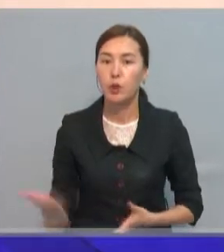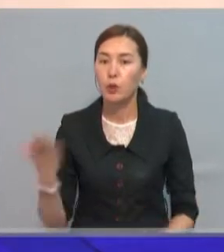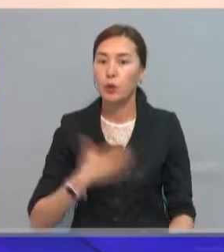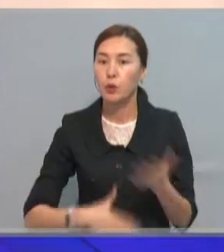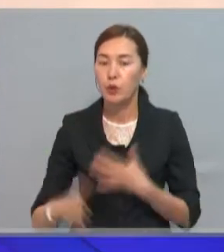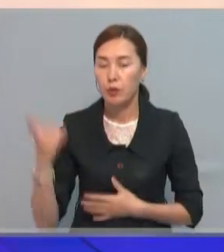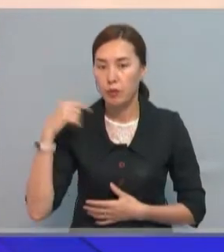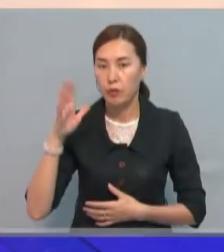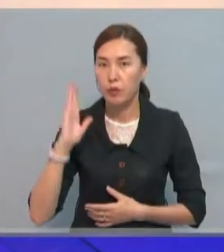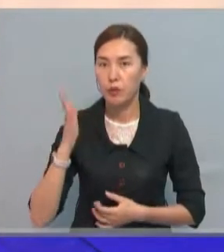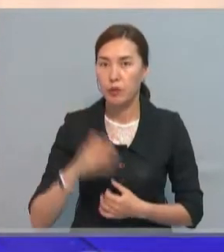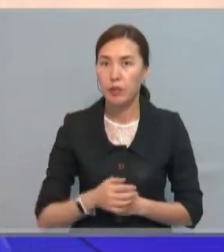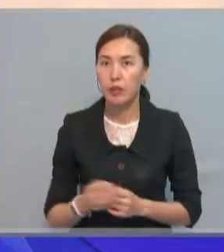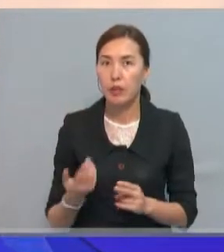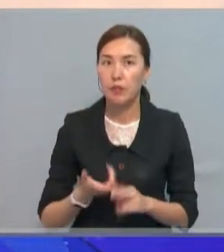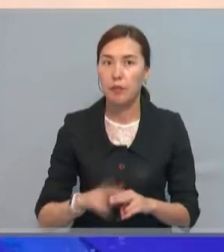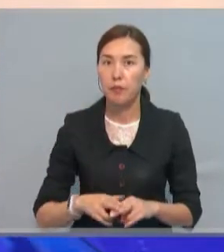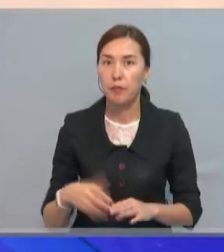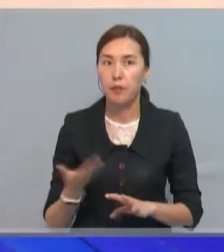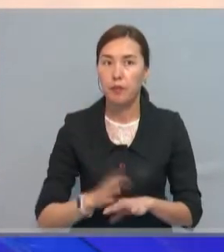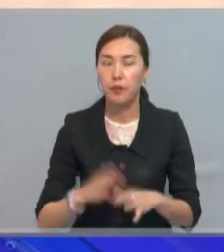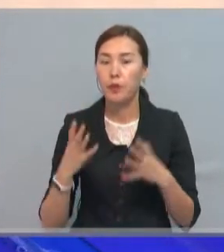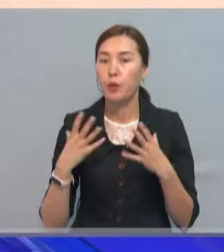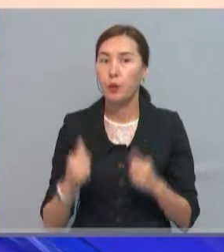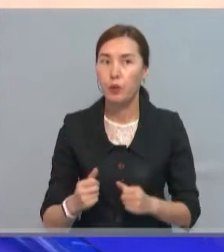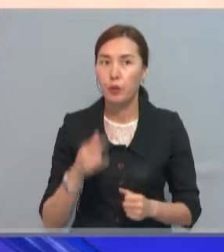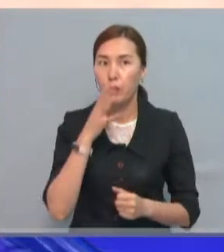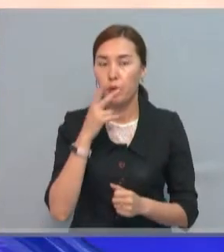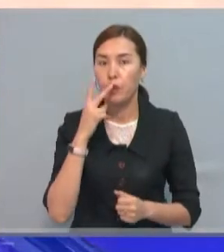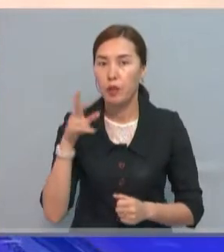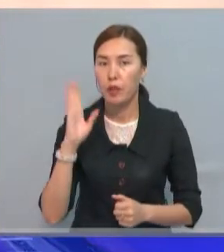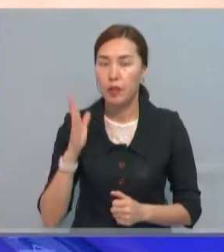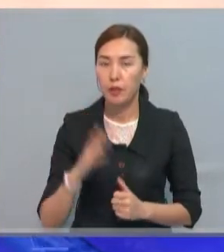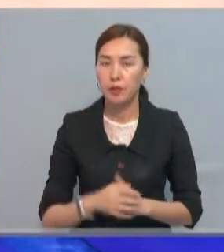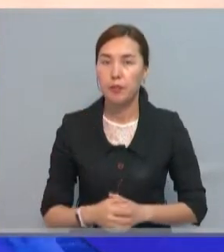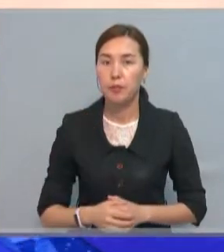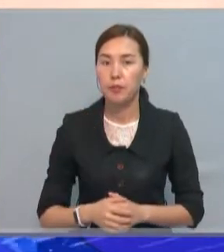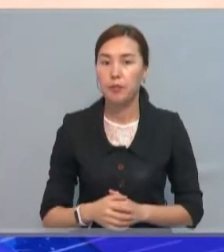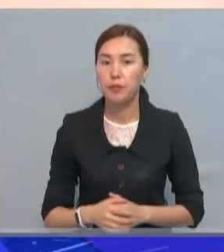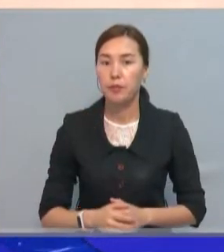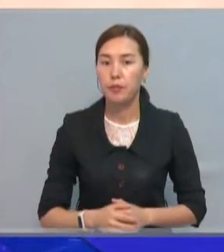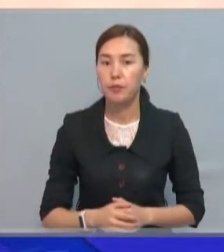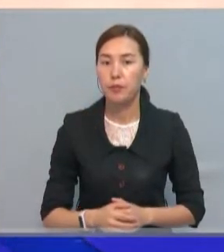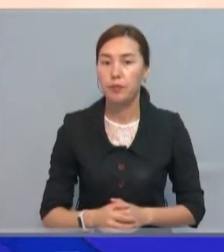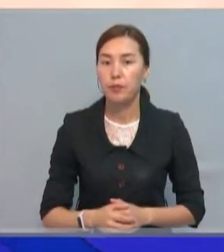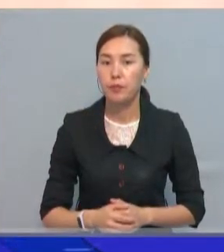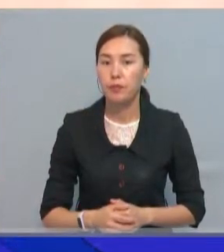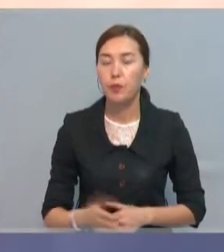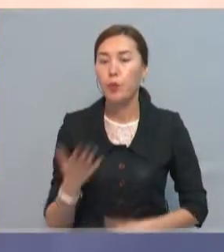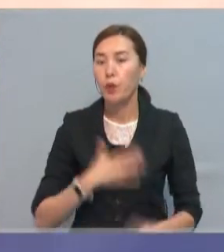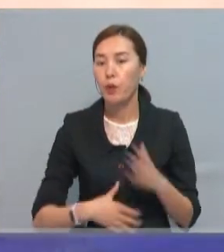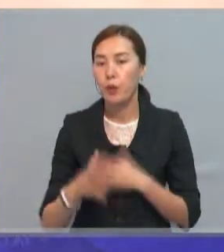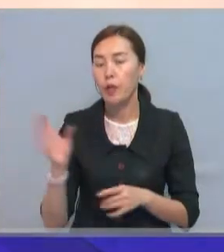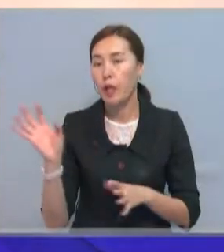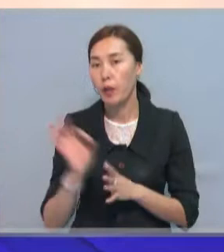қуанышта білінеді. Осындай қиын қыстау заманда көрінеді. Қуанышта бірігі оңай,